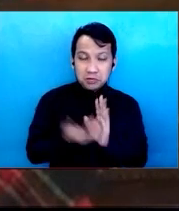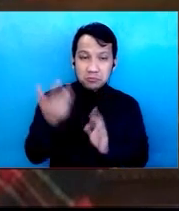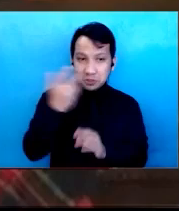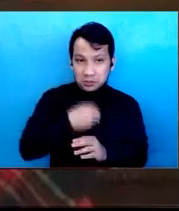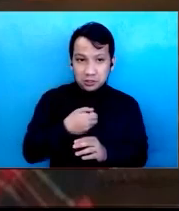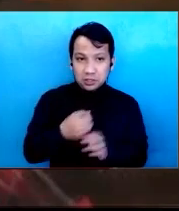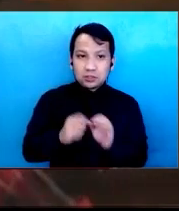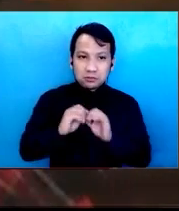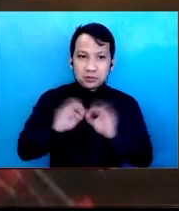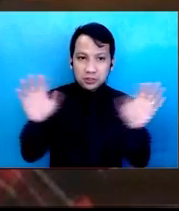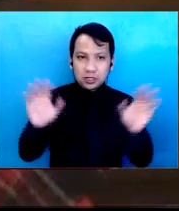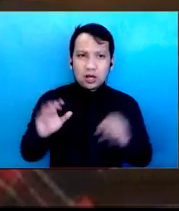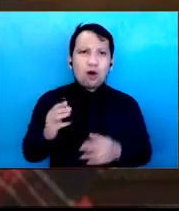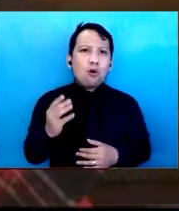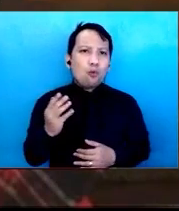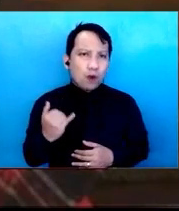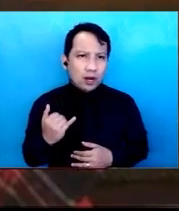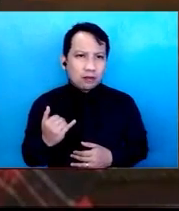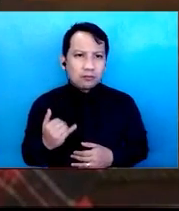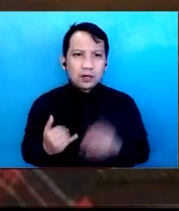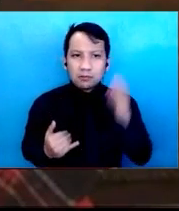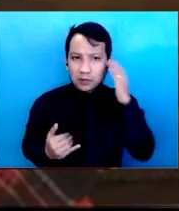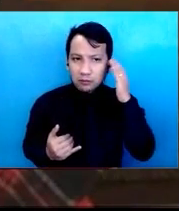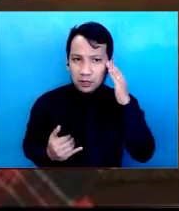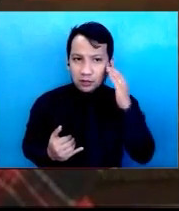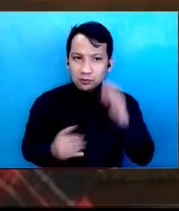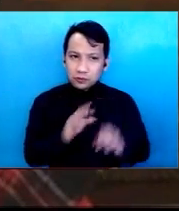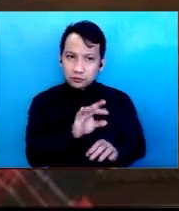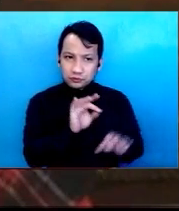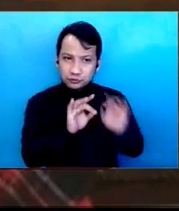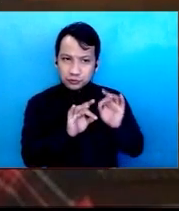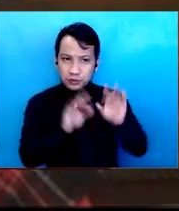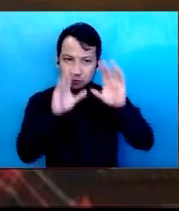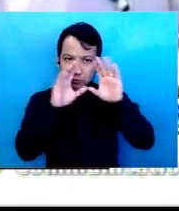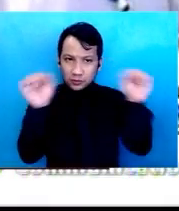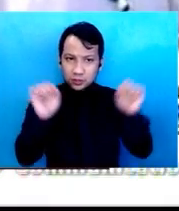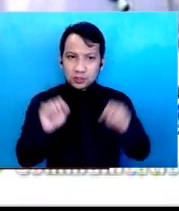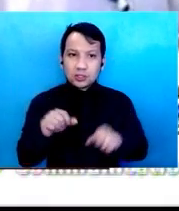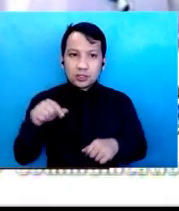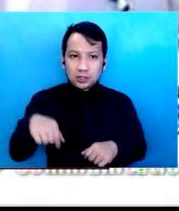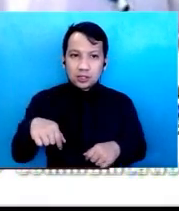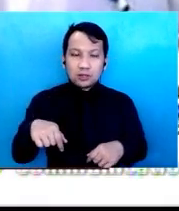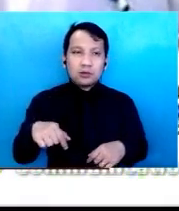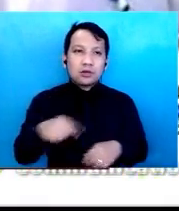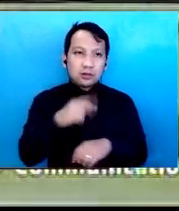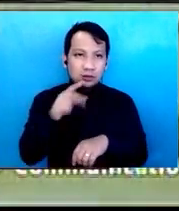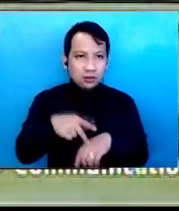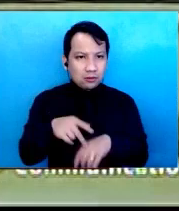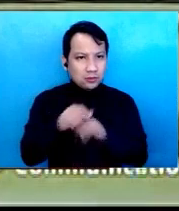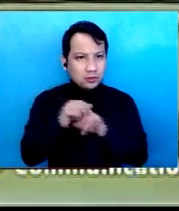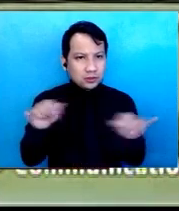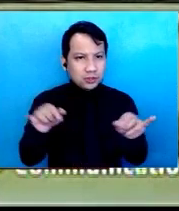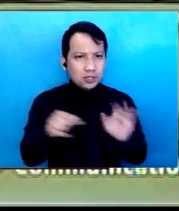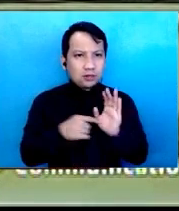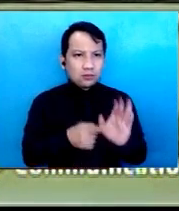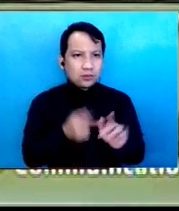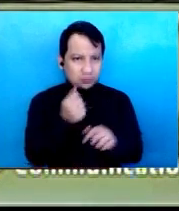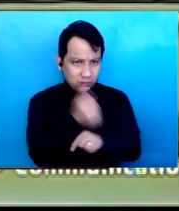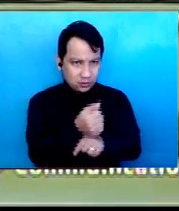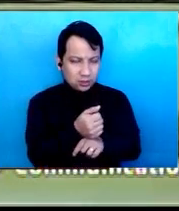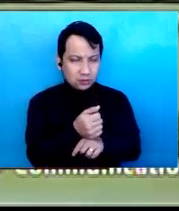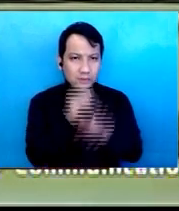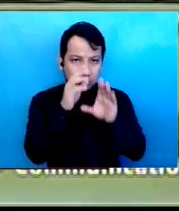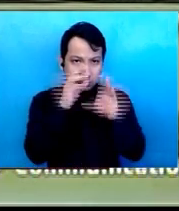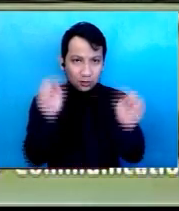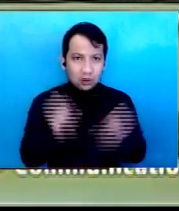magkalinaw para malaman natin. Kasi pipili tayo ng Pangulo na ating bansa. Kung ganun kaseryoso ang akusasyon ng Pangulo,